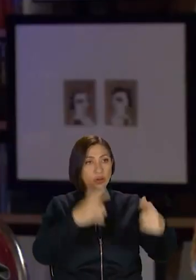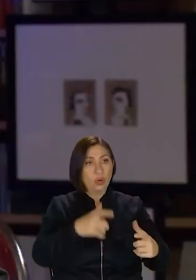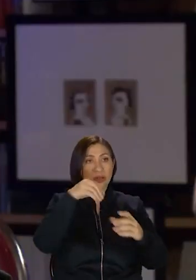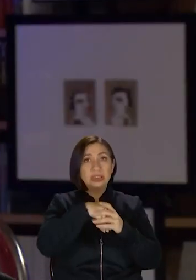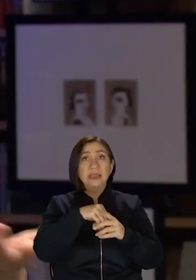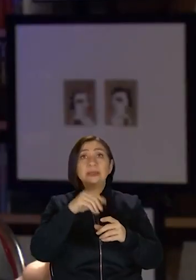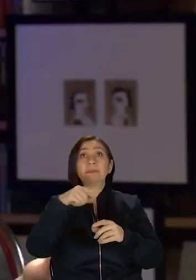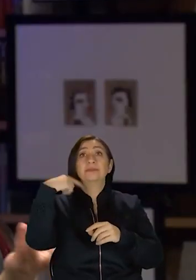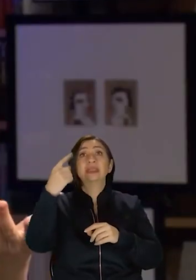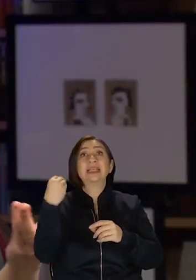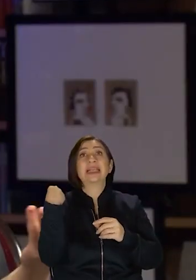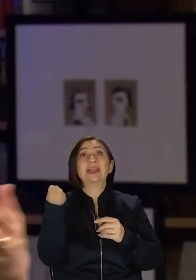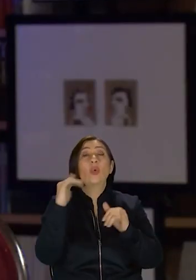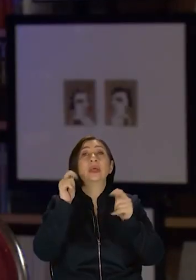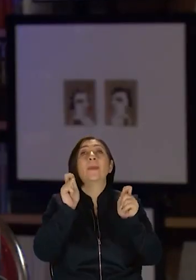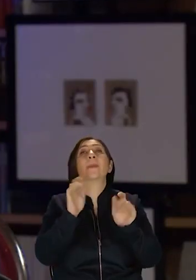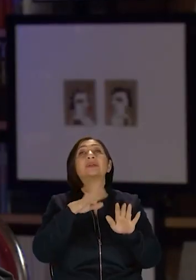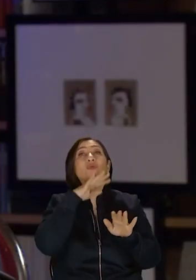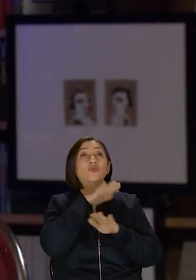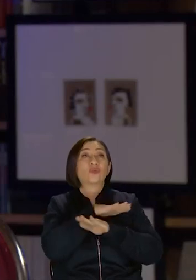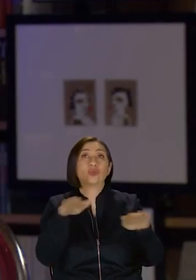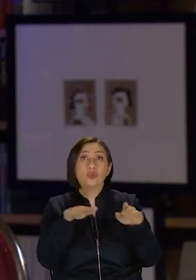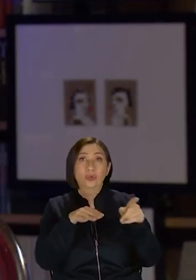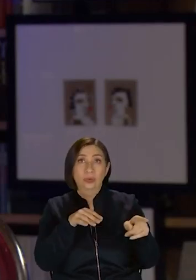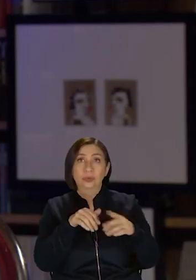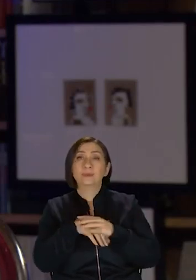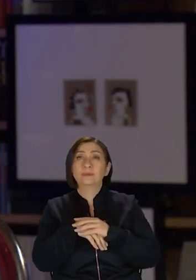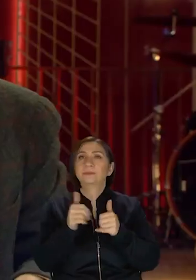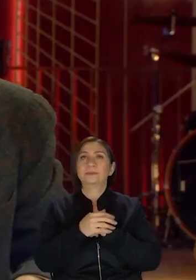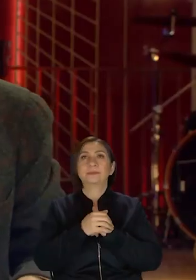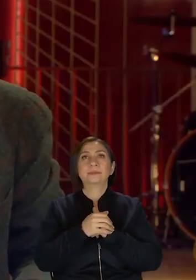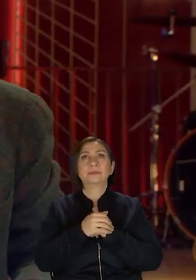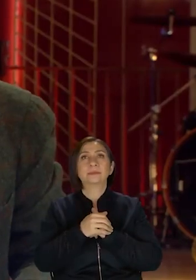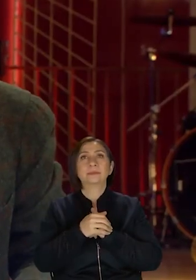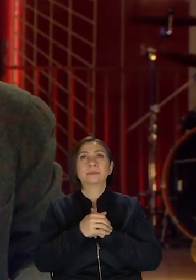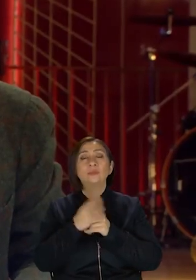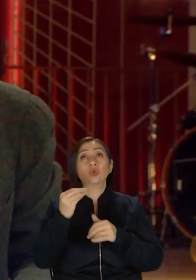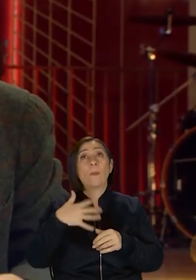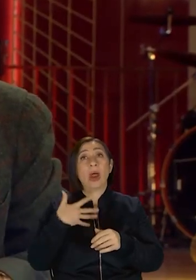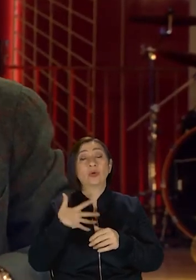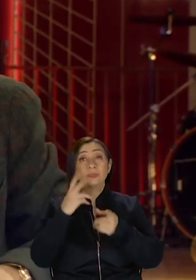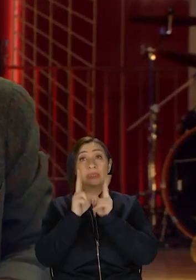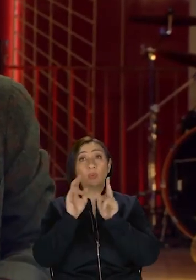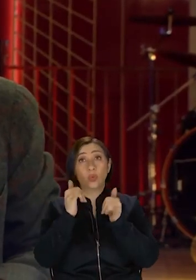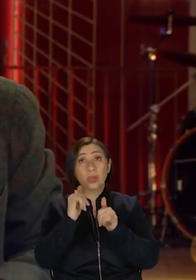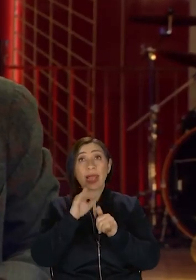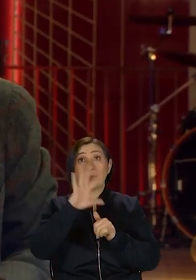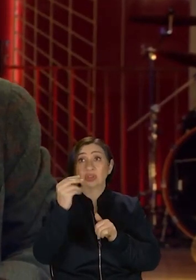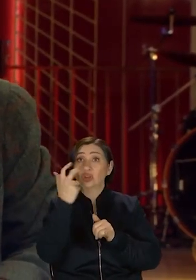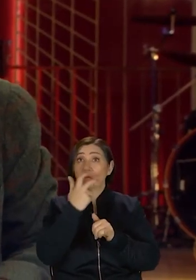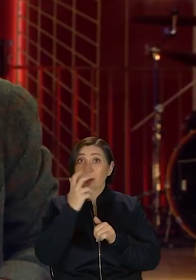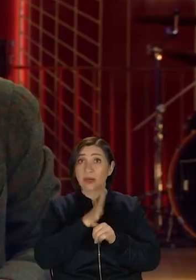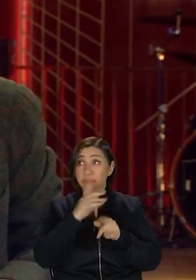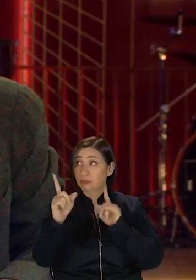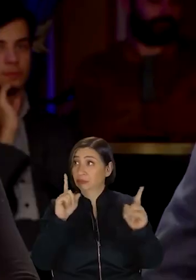anda bir dahaki sezona kadar yeni oyun yapamayız artık. O şeyimizi doldurduk. Doldu değil mi? Evet. Tamam. Çok merak ediyorum oyunu. Hepiniz şarkı